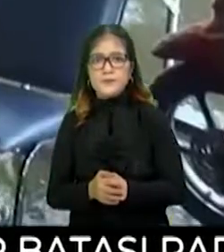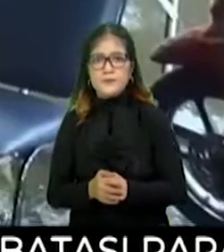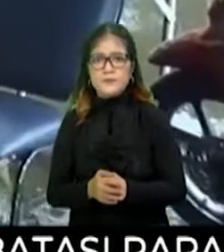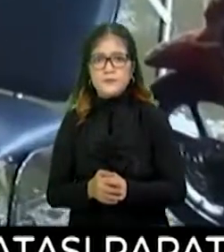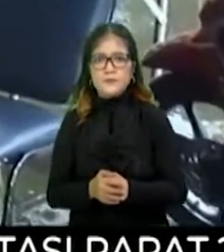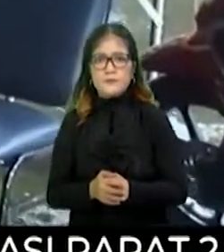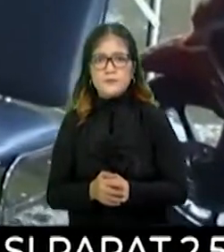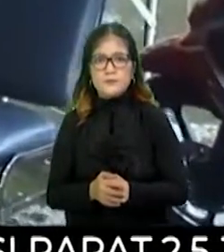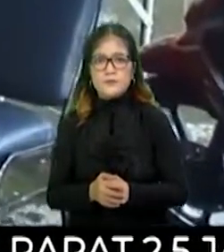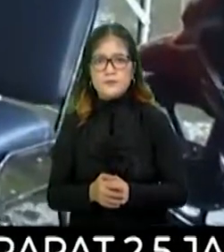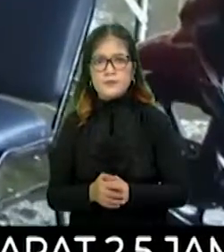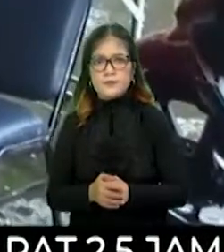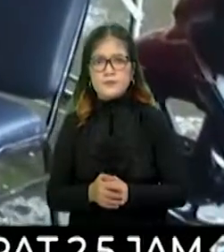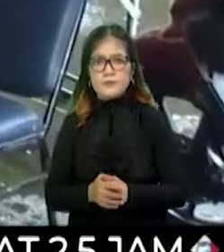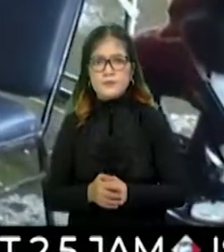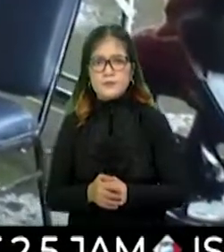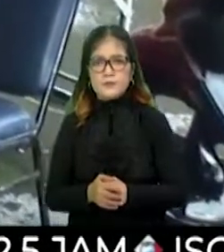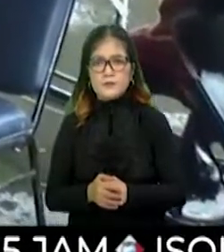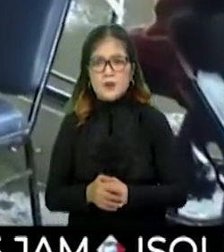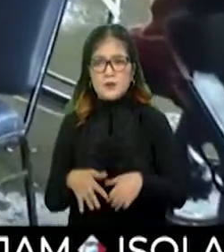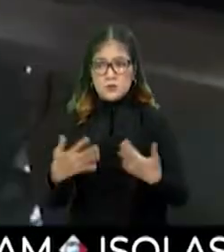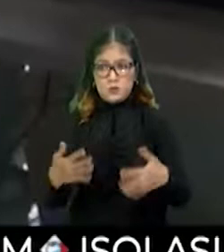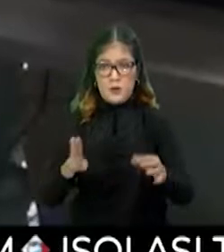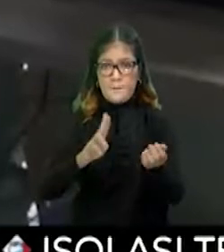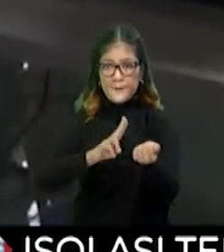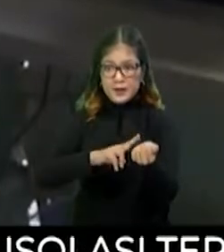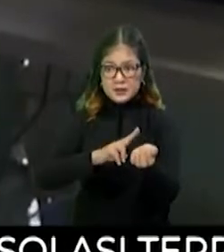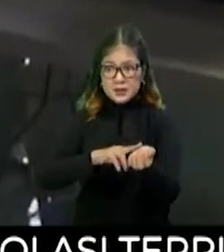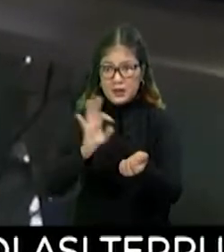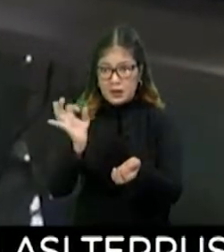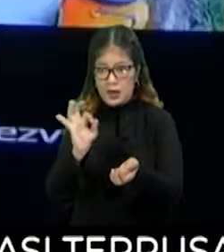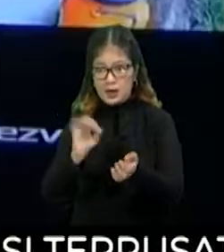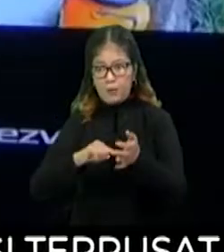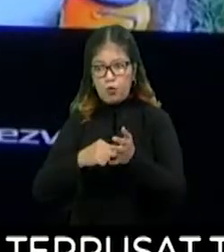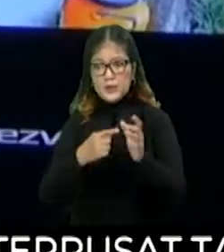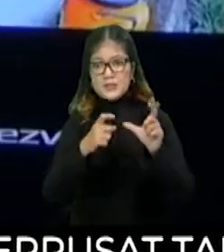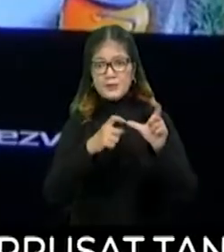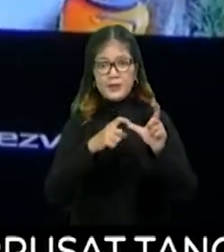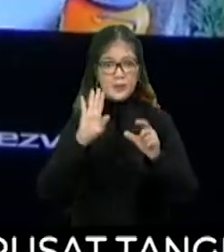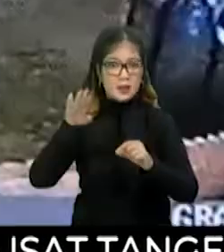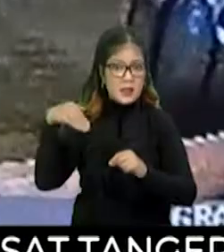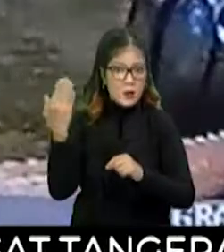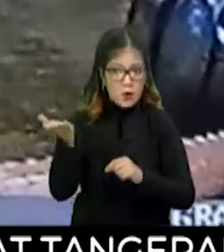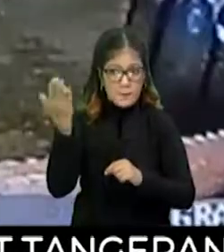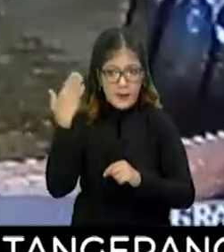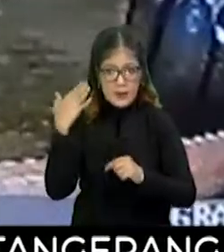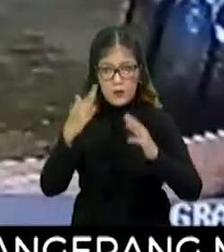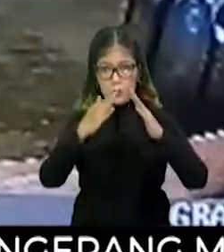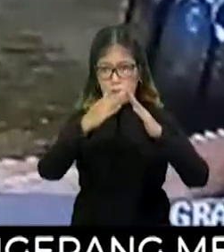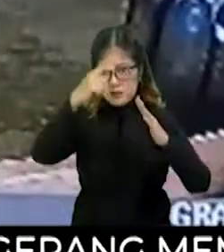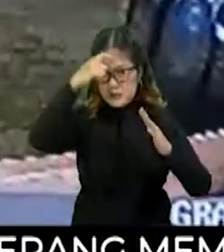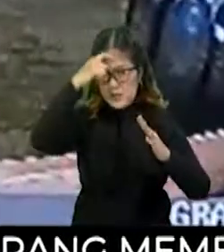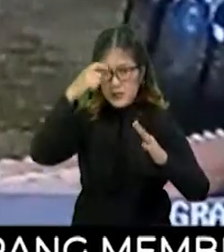Indrapura. Meski tidak merawat pasien COVID-19 sejak September tahun lalu, namun pihak Rumah Sakit Lapangan Indrapura menyatakan